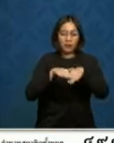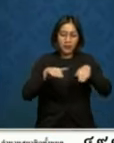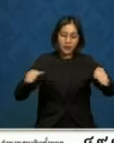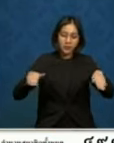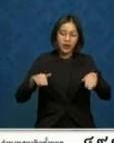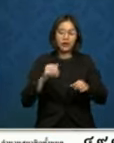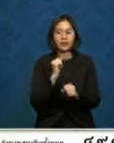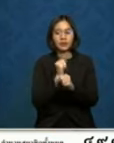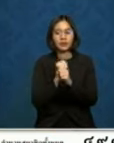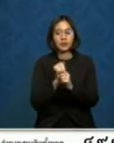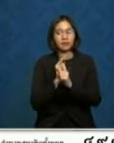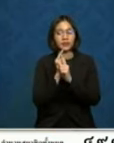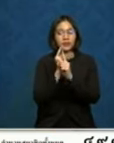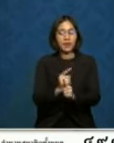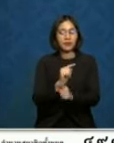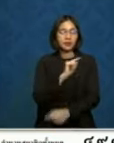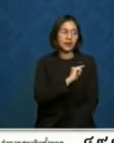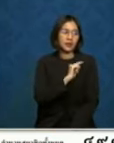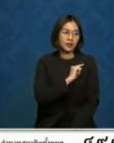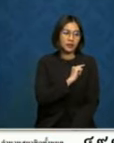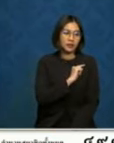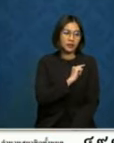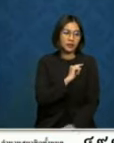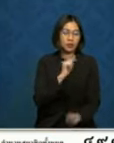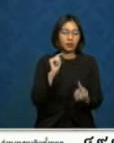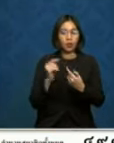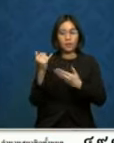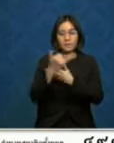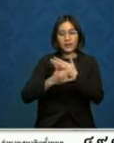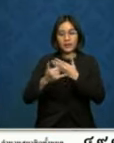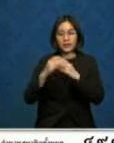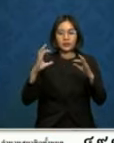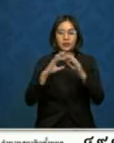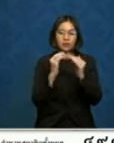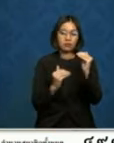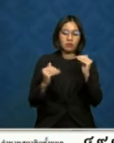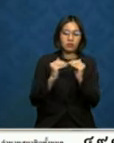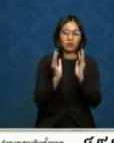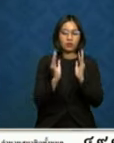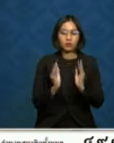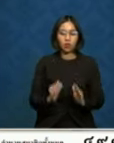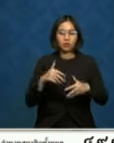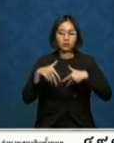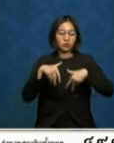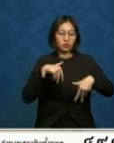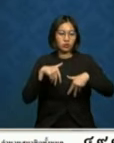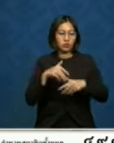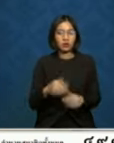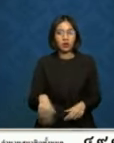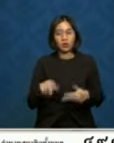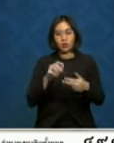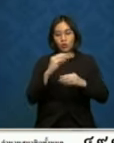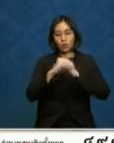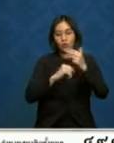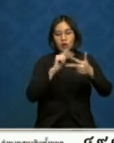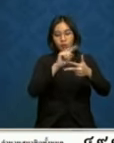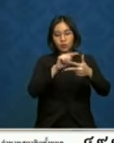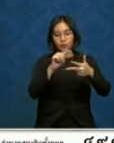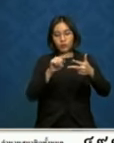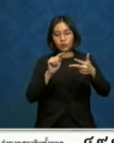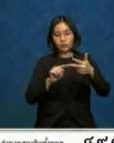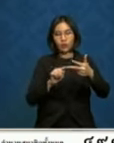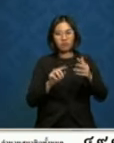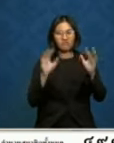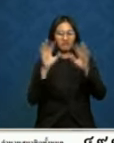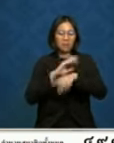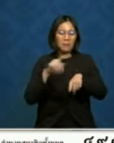ำเนินการตามพันธกรณีระหว่างประเทศด้านสิทธิมนุษยชนโครงการทั้ง3จึงมีความ